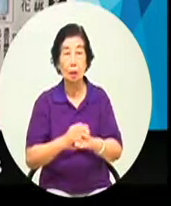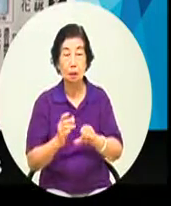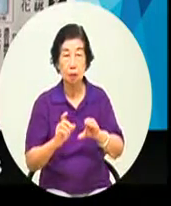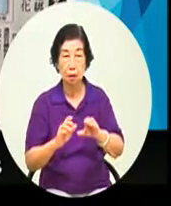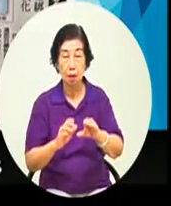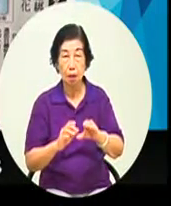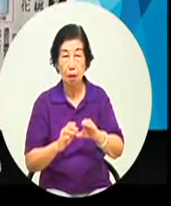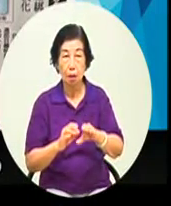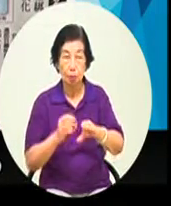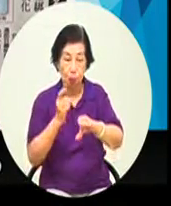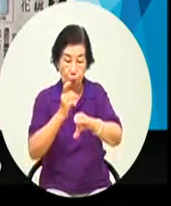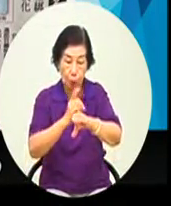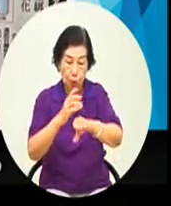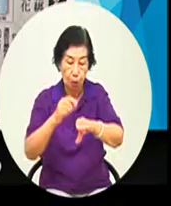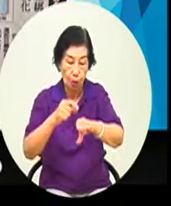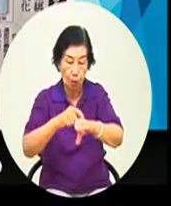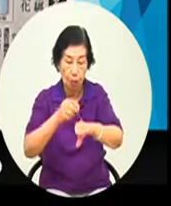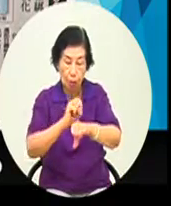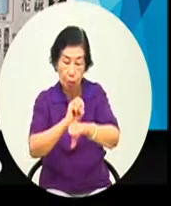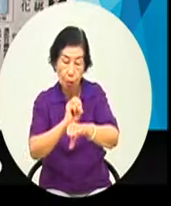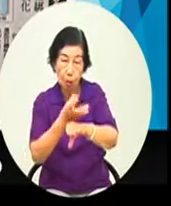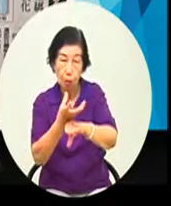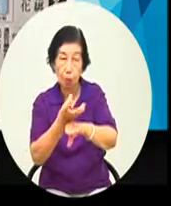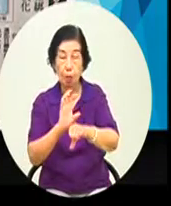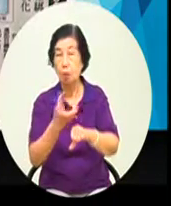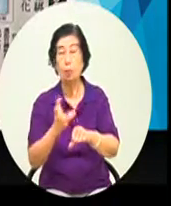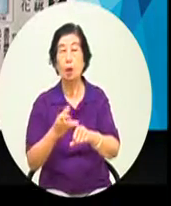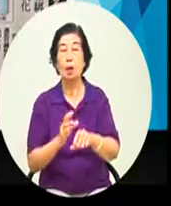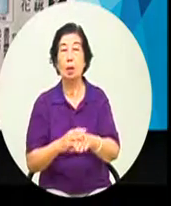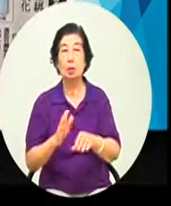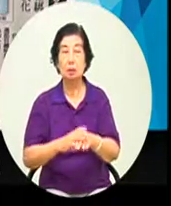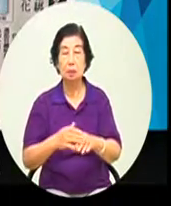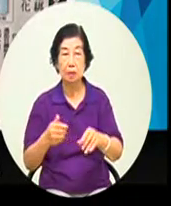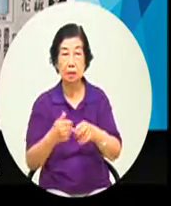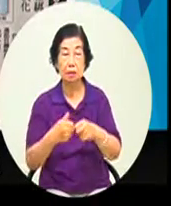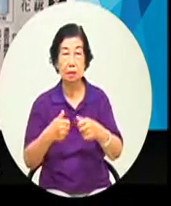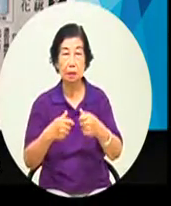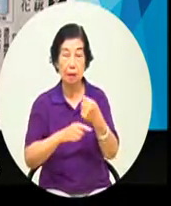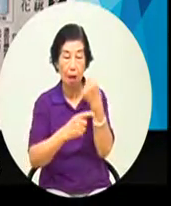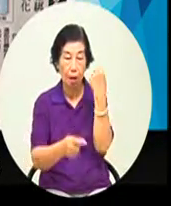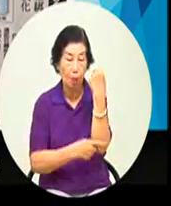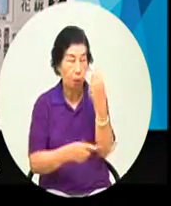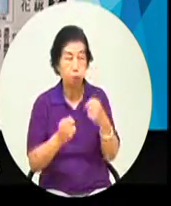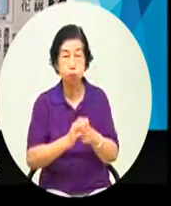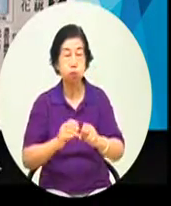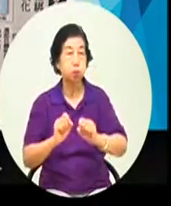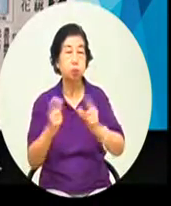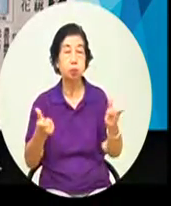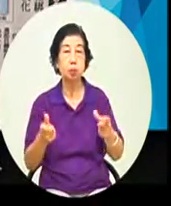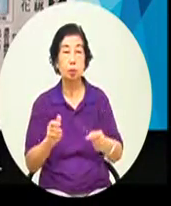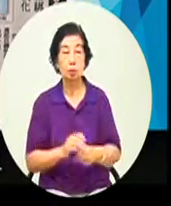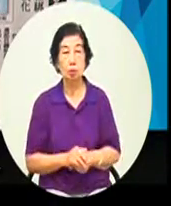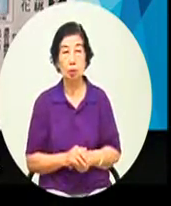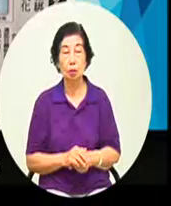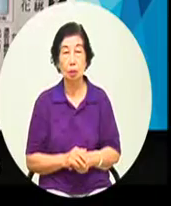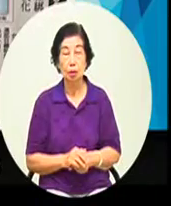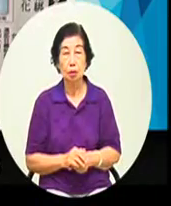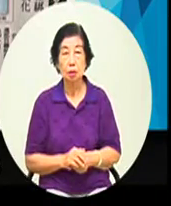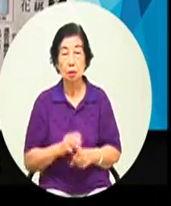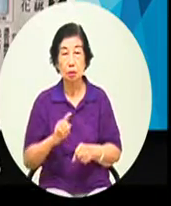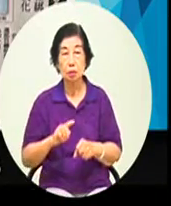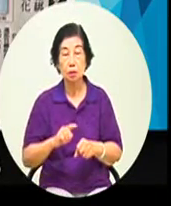不用讲了，因为它是黑白，它在台湾没有合法，所以 Uber 跟我们的多元化计程车是没有车顶灯的。